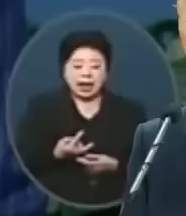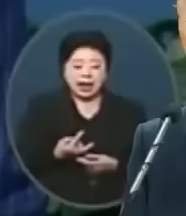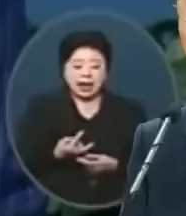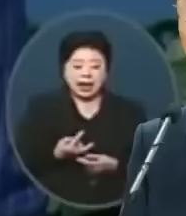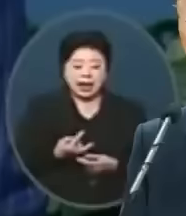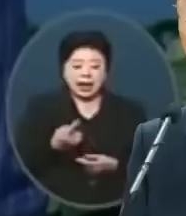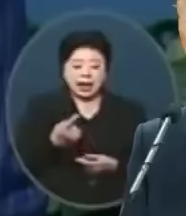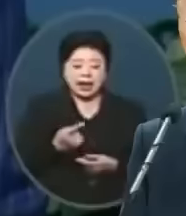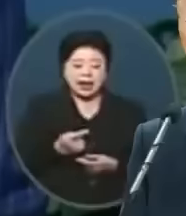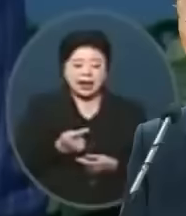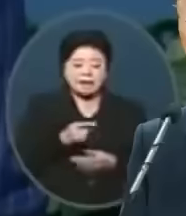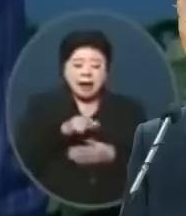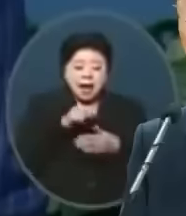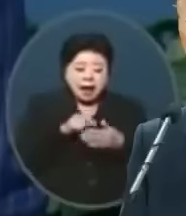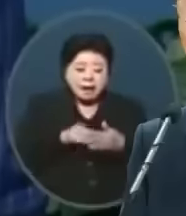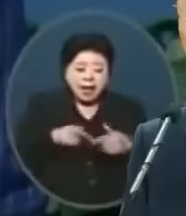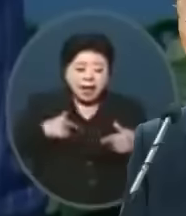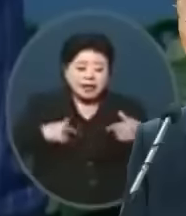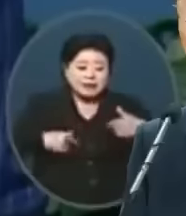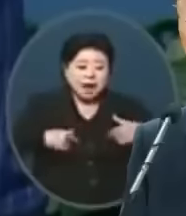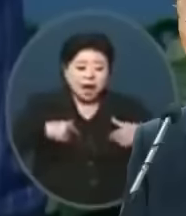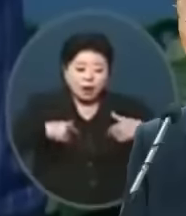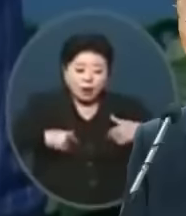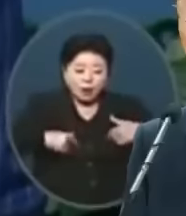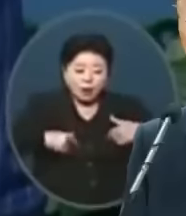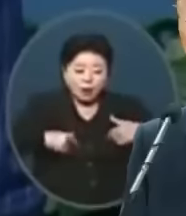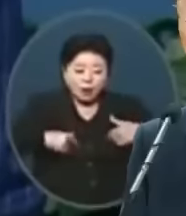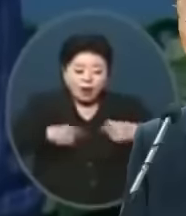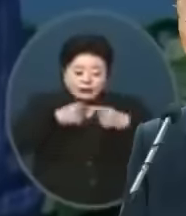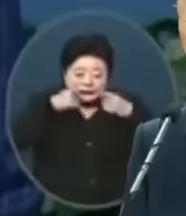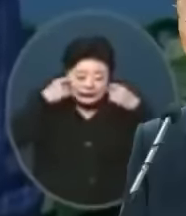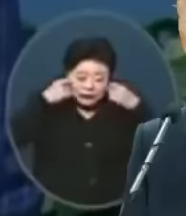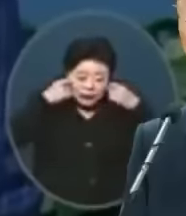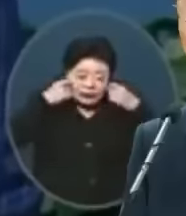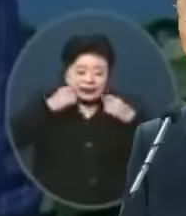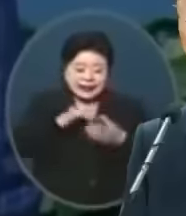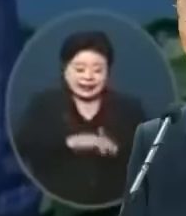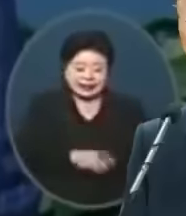한 사람이 마음속에 기뻐하고 즐거워하는데